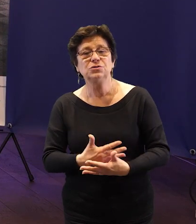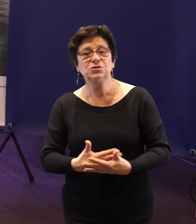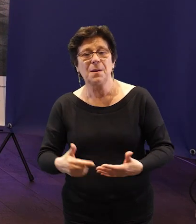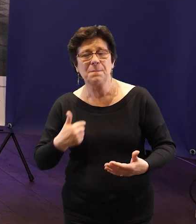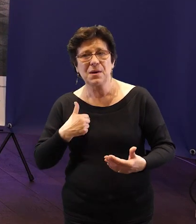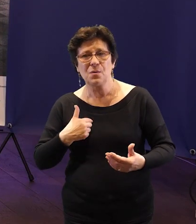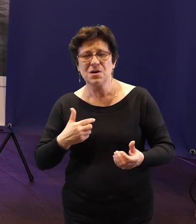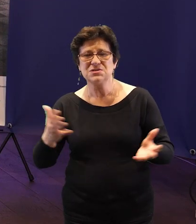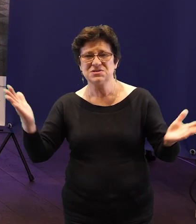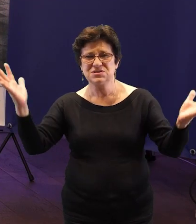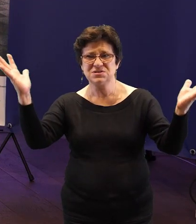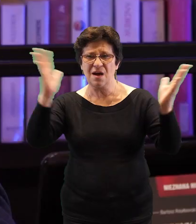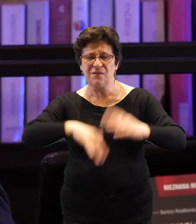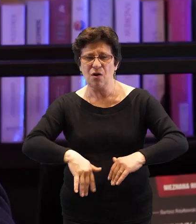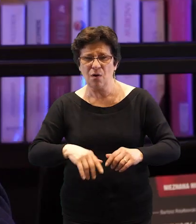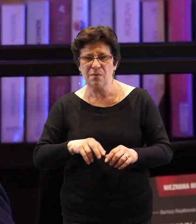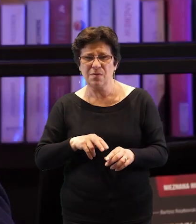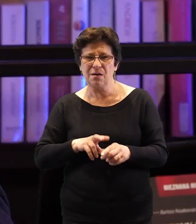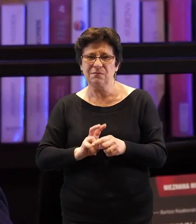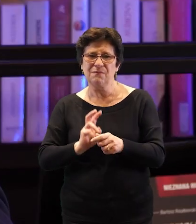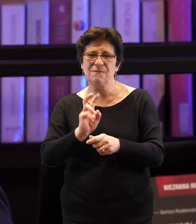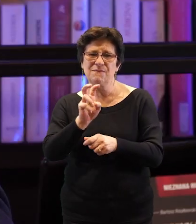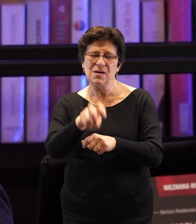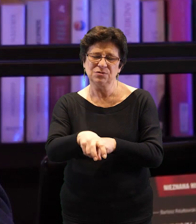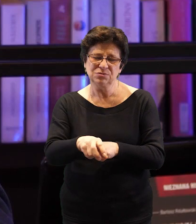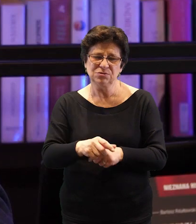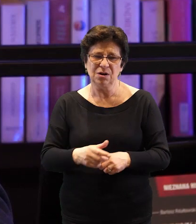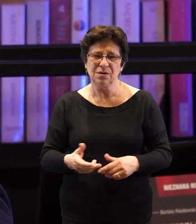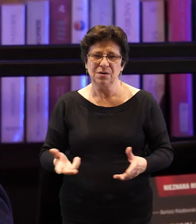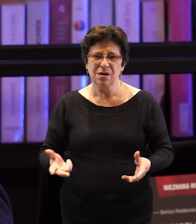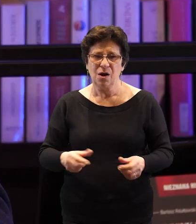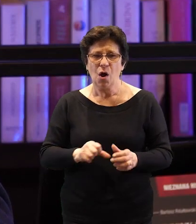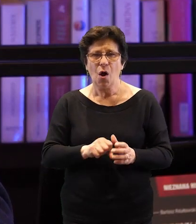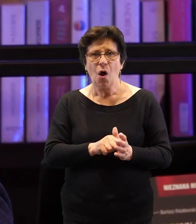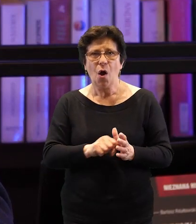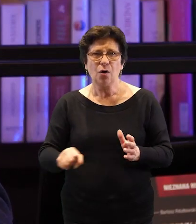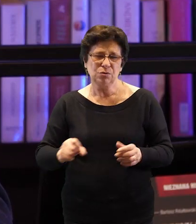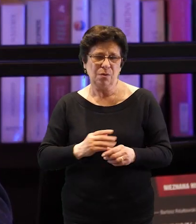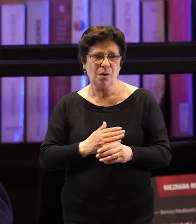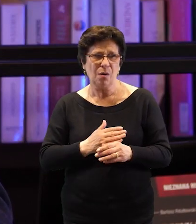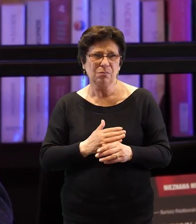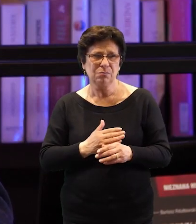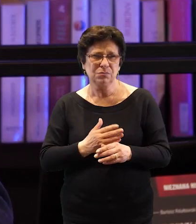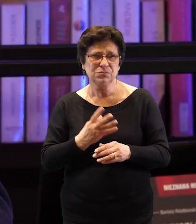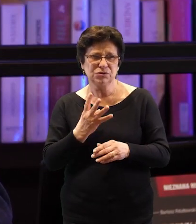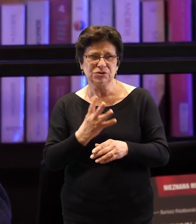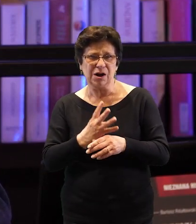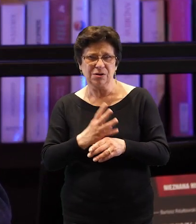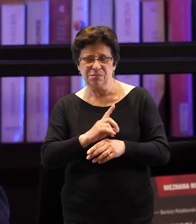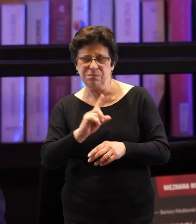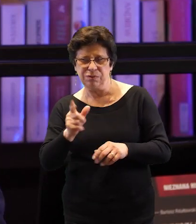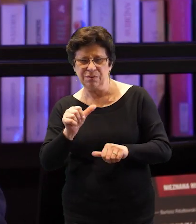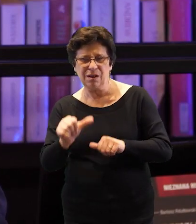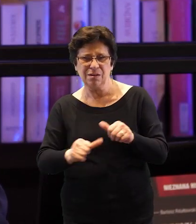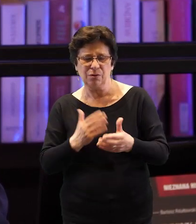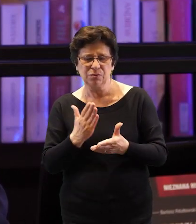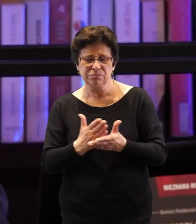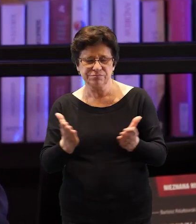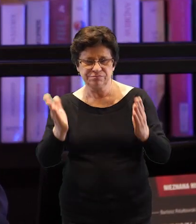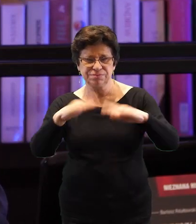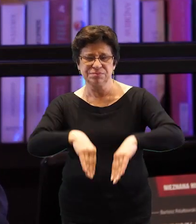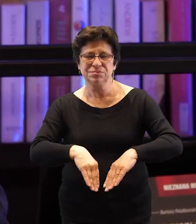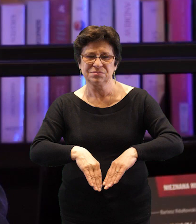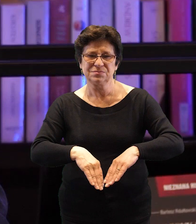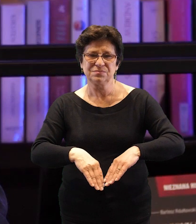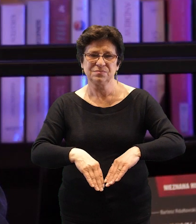były zawalone, to wejście było zawalone od lat prawdopodobnie 40., późnych 40. było zawalone to wejście, natomiast